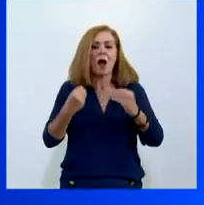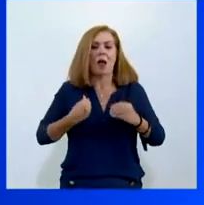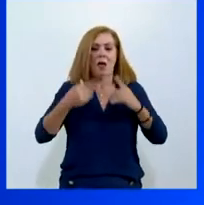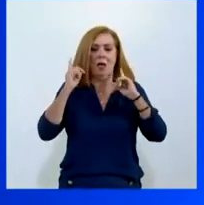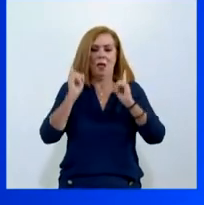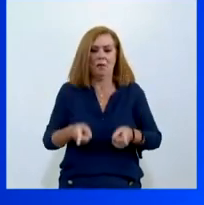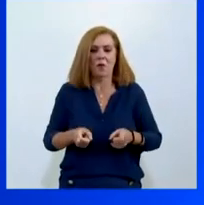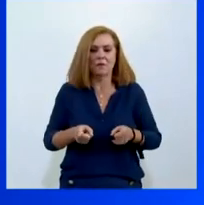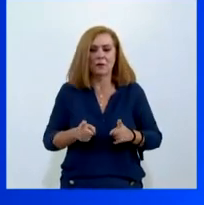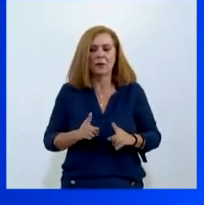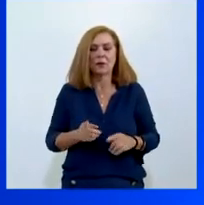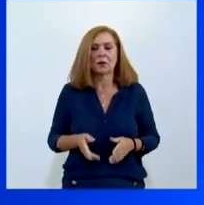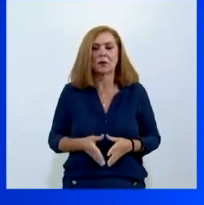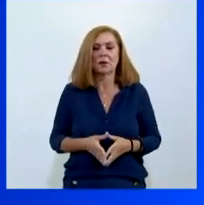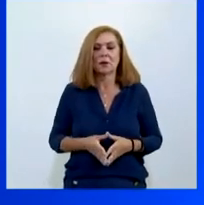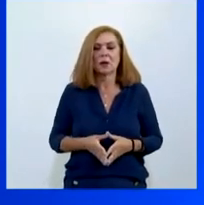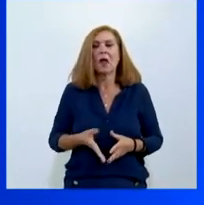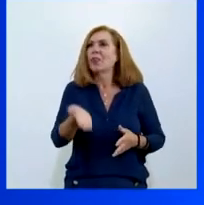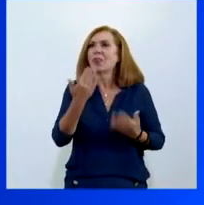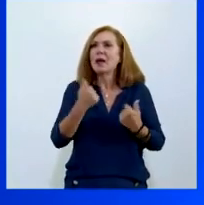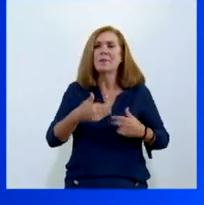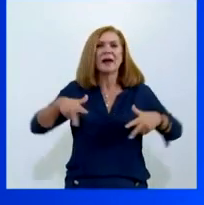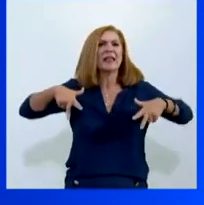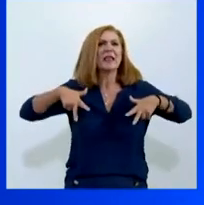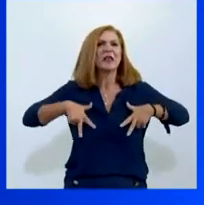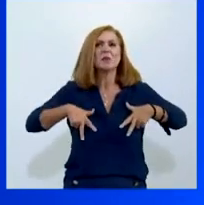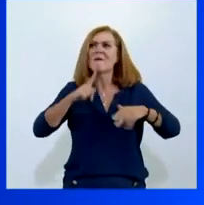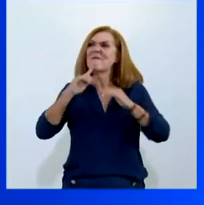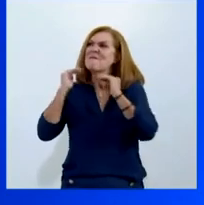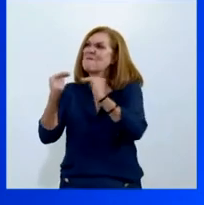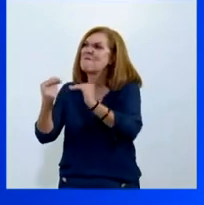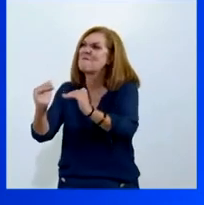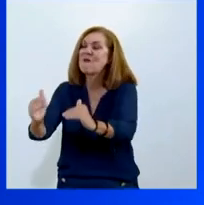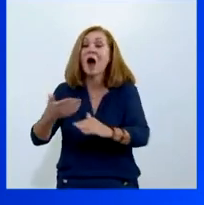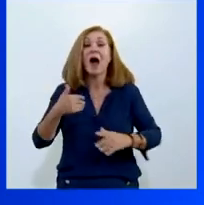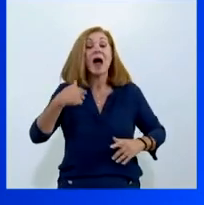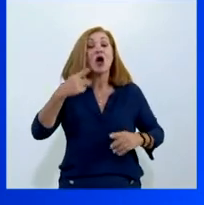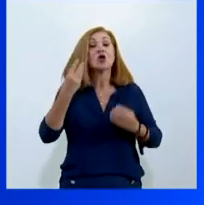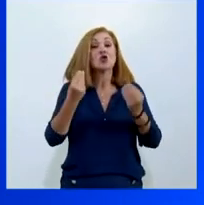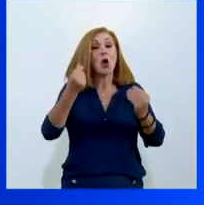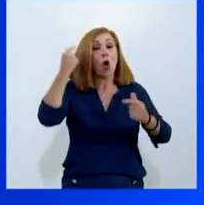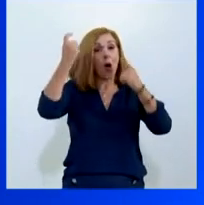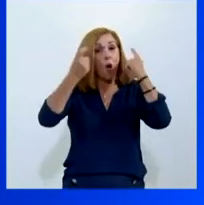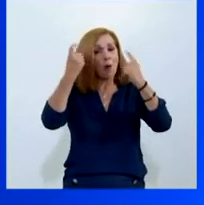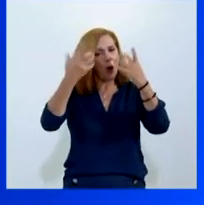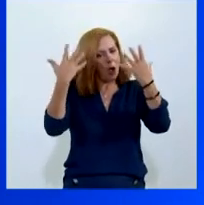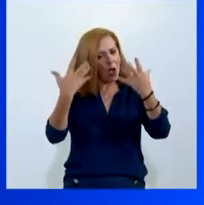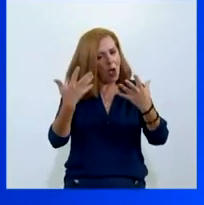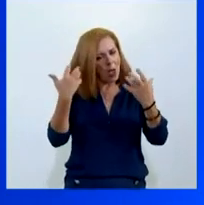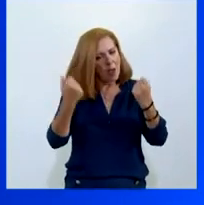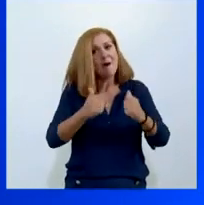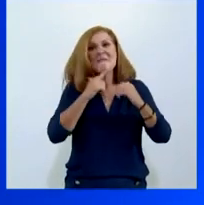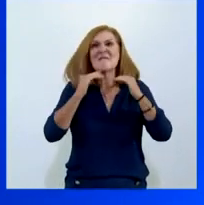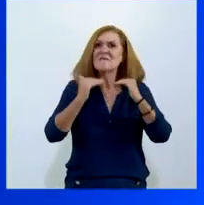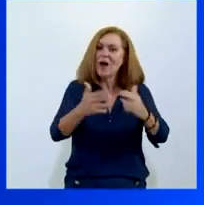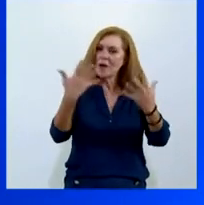δεν υπάρχουν αμετακίνητοι υπουργοί. Αμετακίνητες πολιτικές μπορεί να υπάρχουν. Αμετακίνητοι υπουργοί δεν υπάρχουν. Και ένας